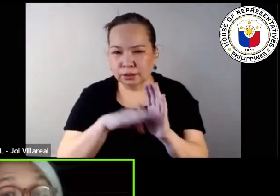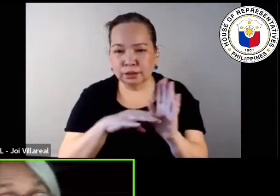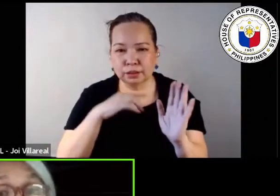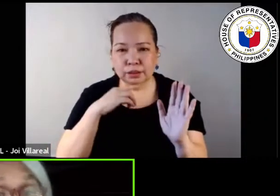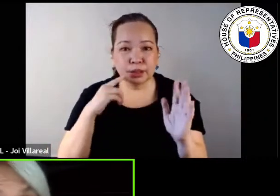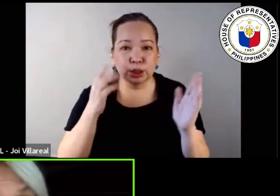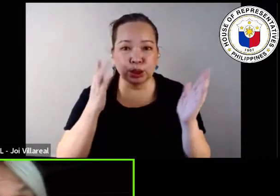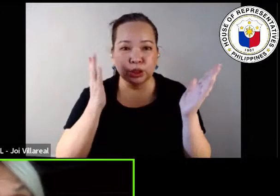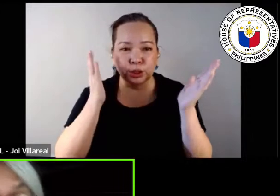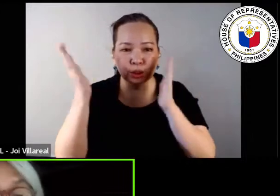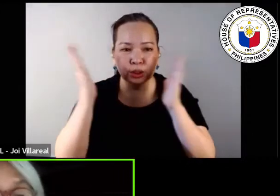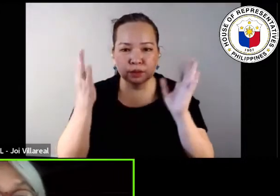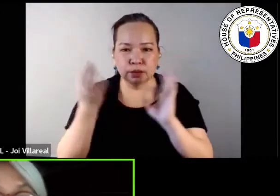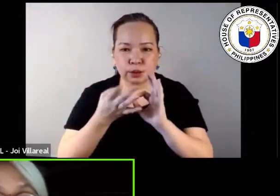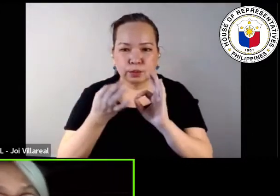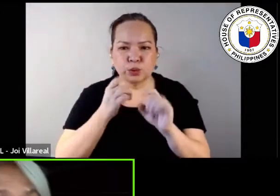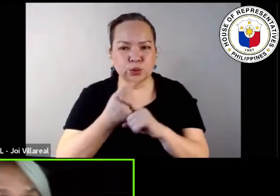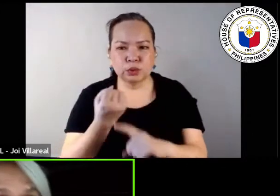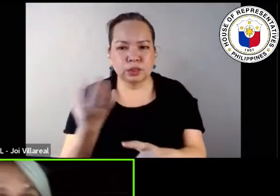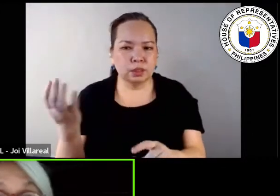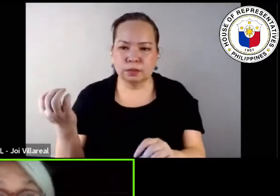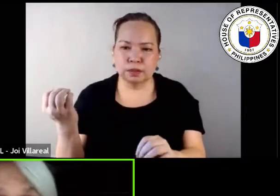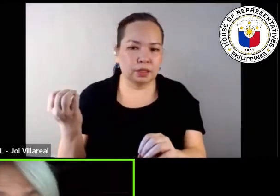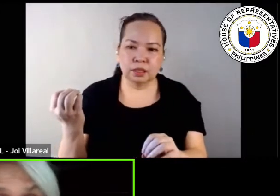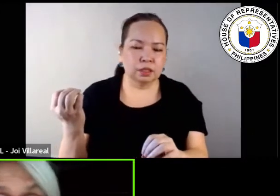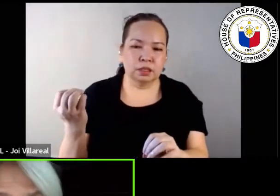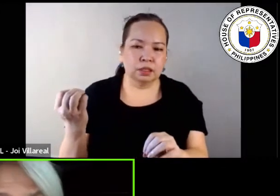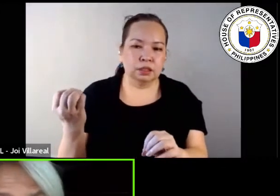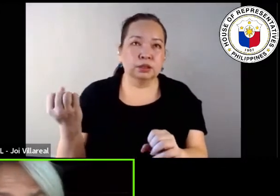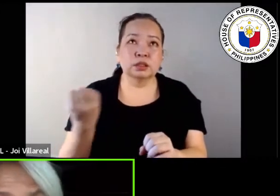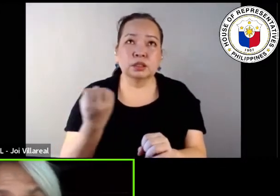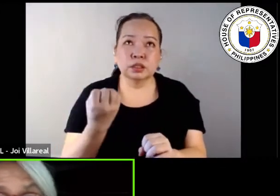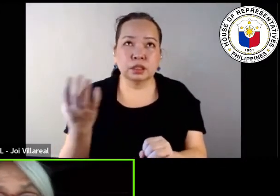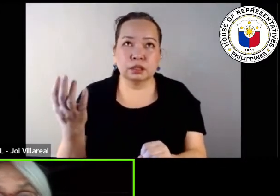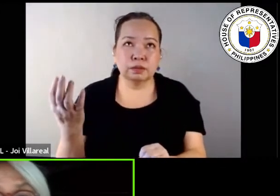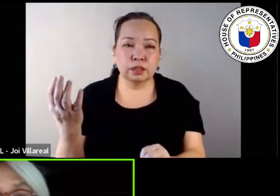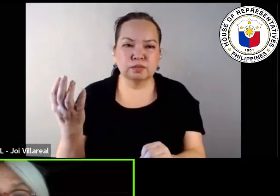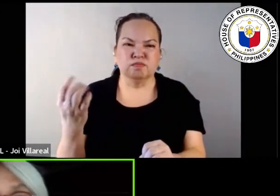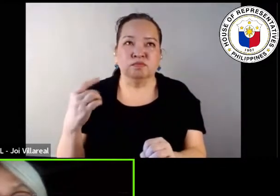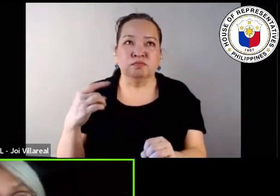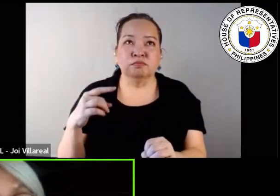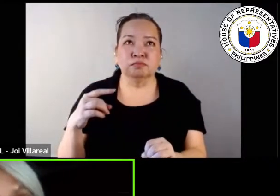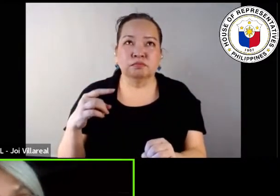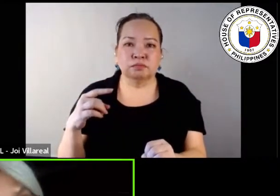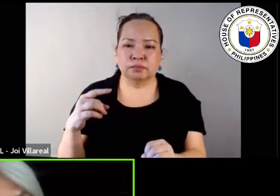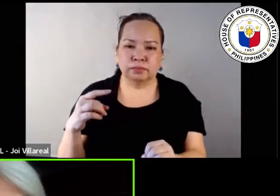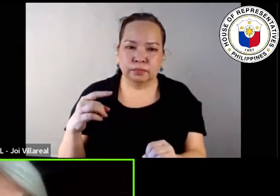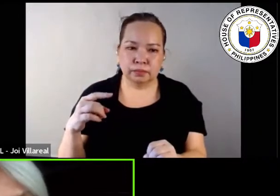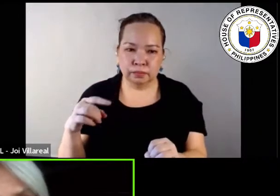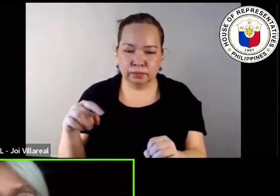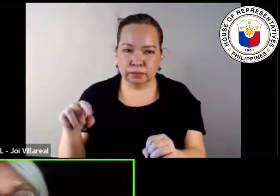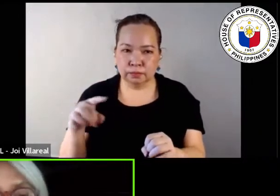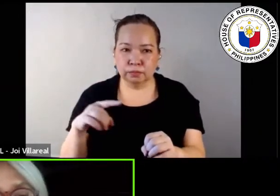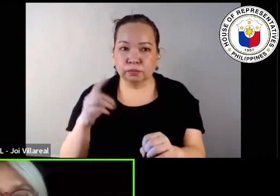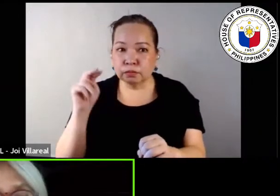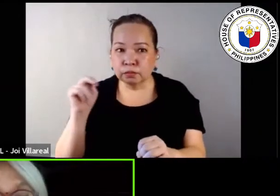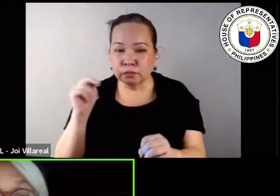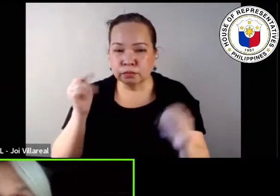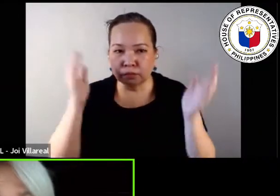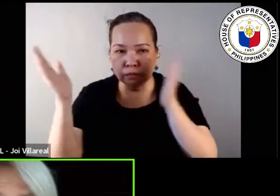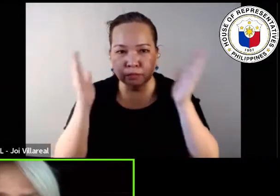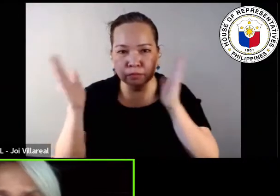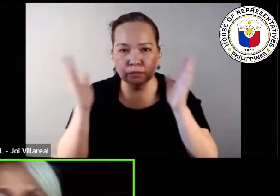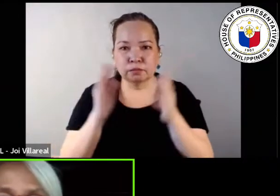interpreting, ilan nga ba ang mga ngailangan nitong serbisyong ito. So, work in progress po